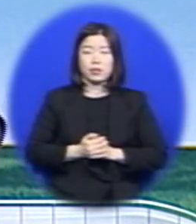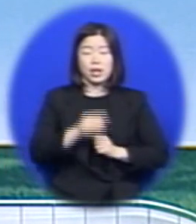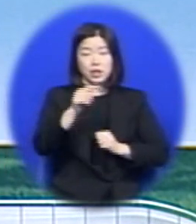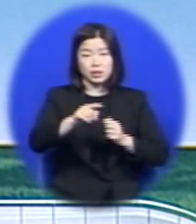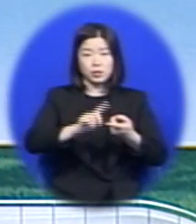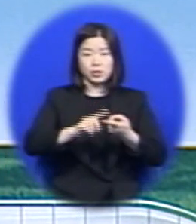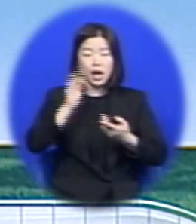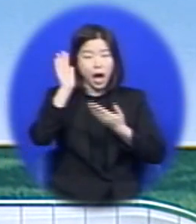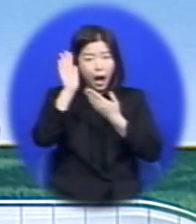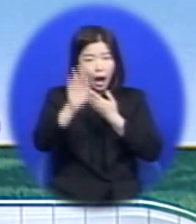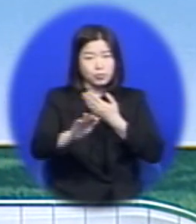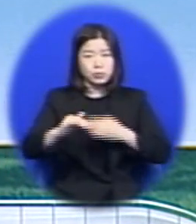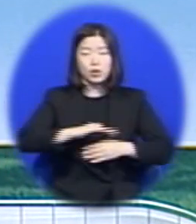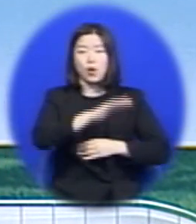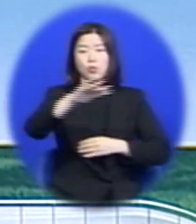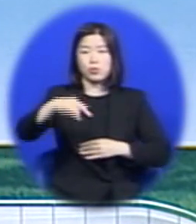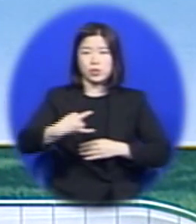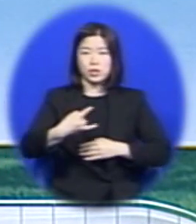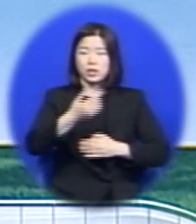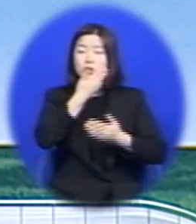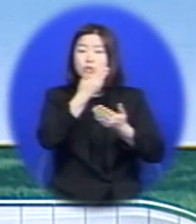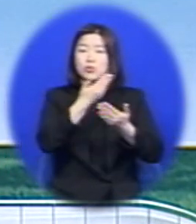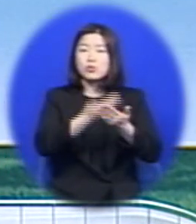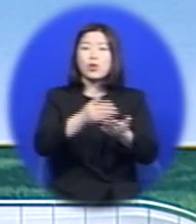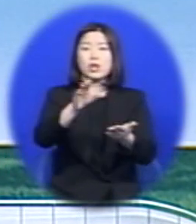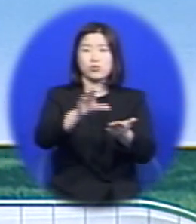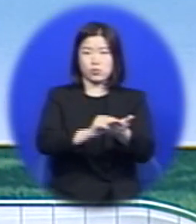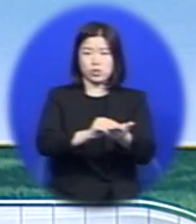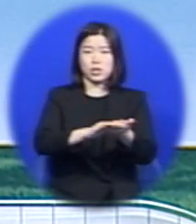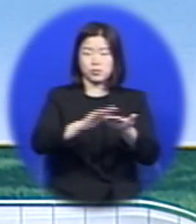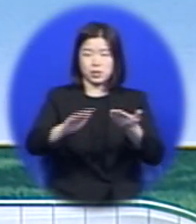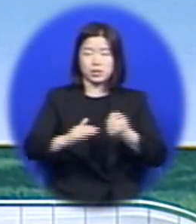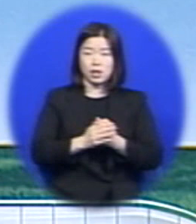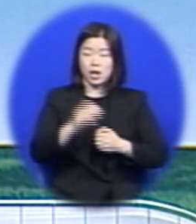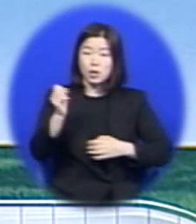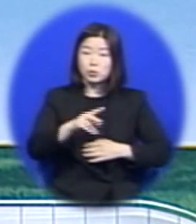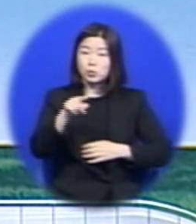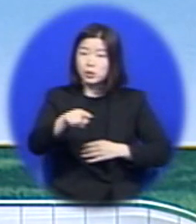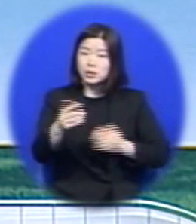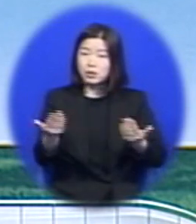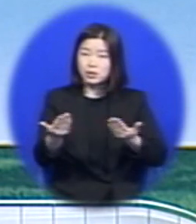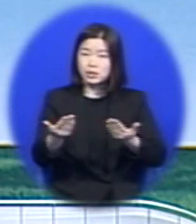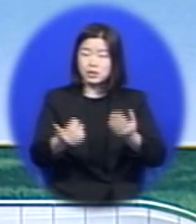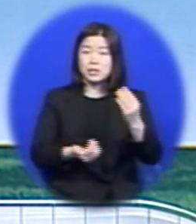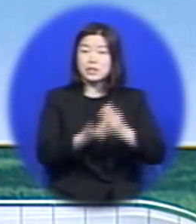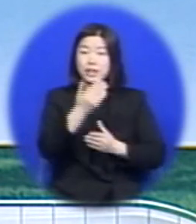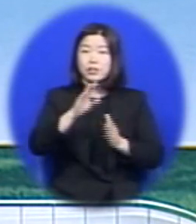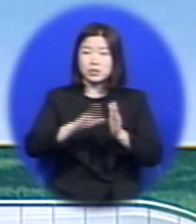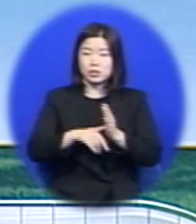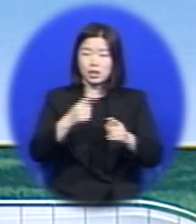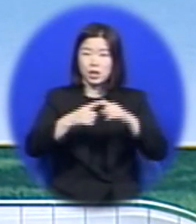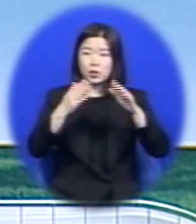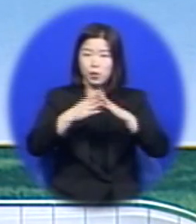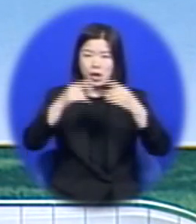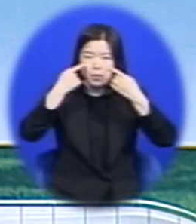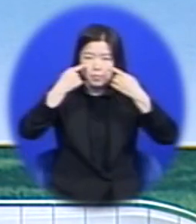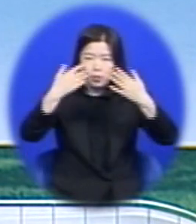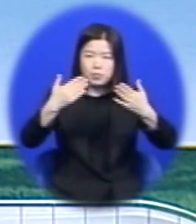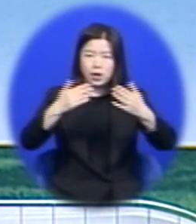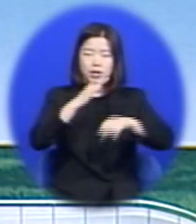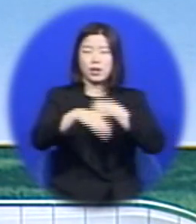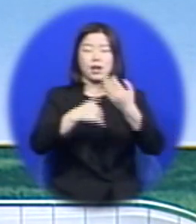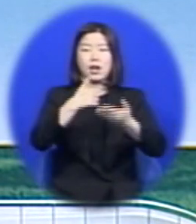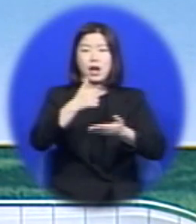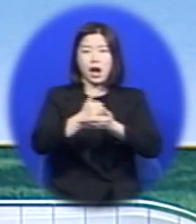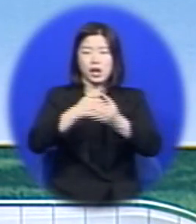점은 앞으로 우리에게 중요한 숙제일 것입니다. 또 이런 일이 벌어졌을 때 교회는 분명하게